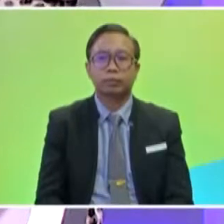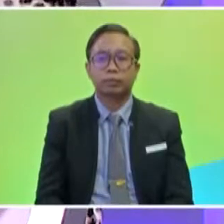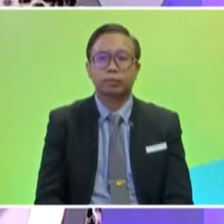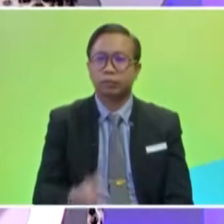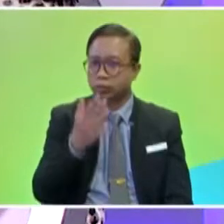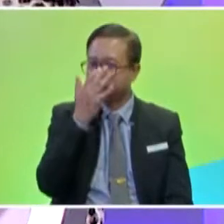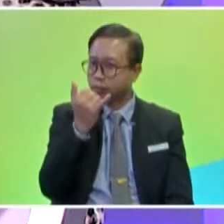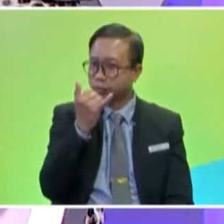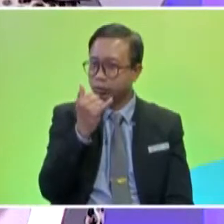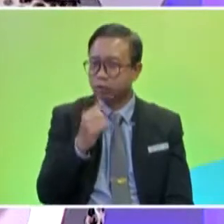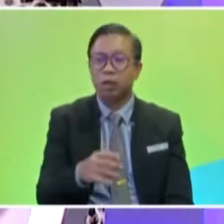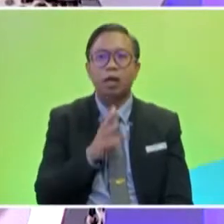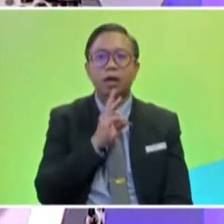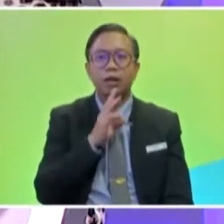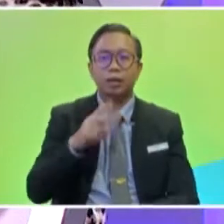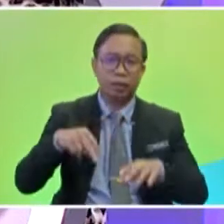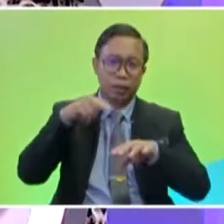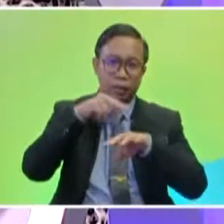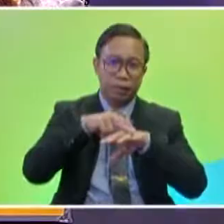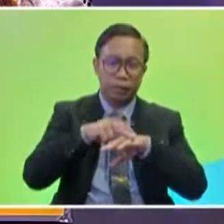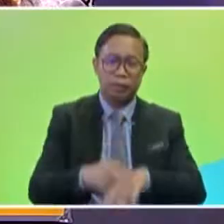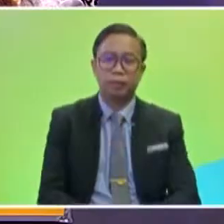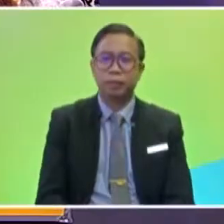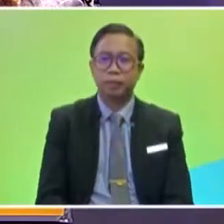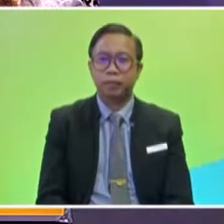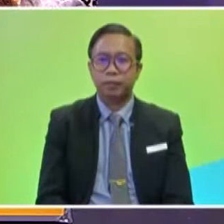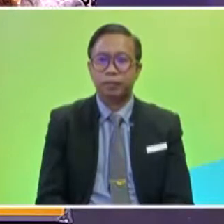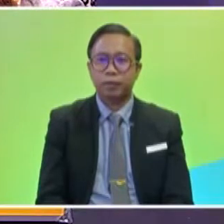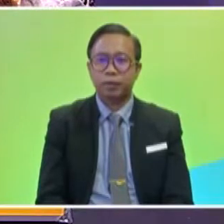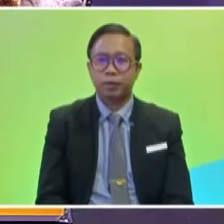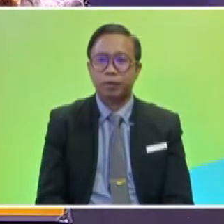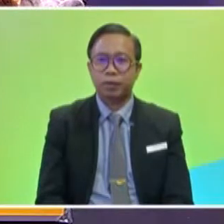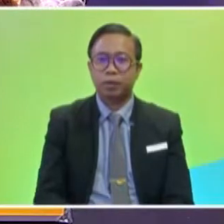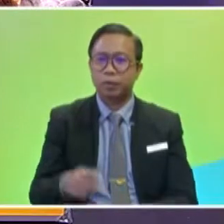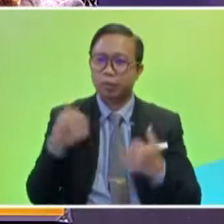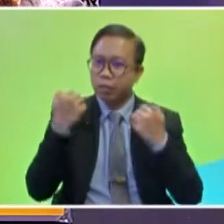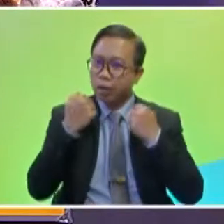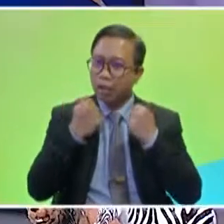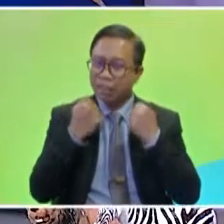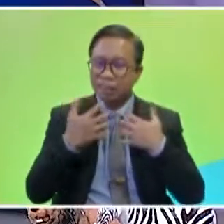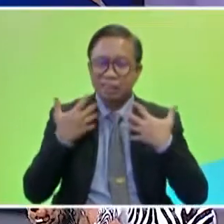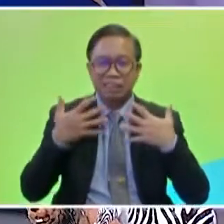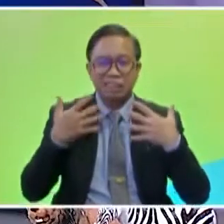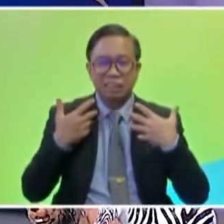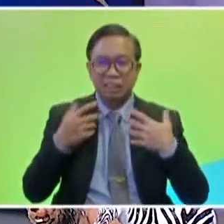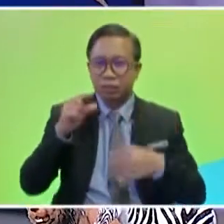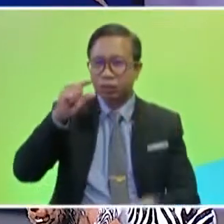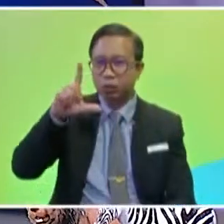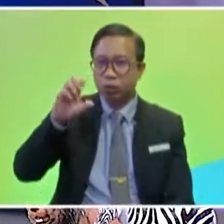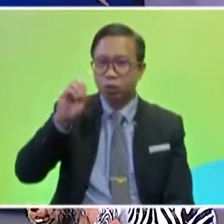nyapres naik-naik jadi ah berapa Udah semua itu indah memanaskan globe